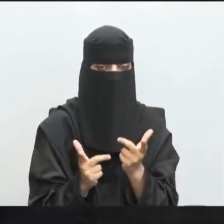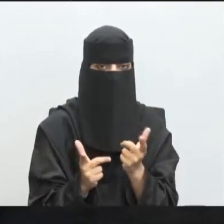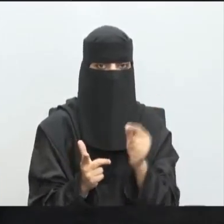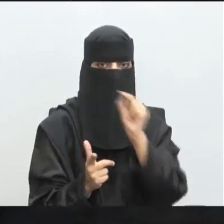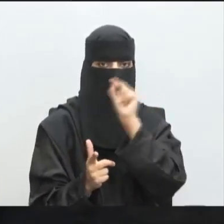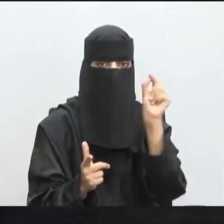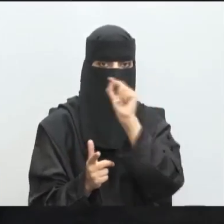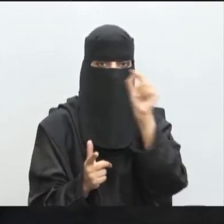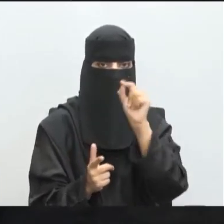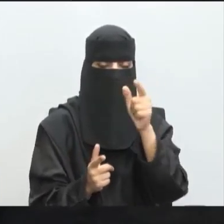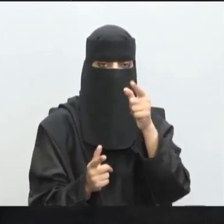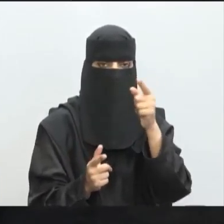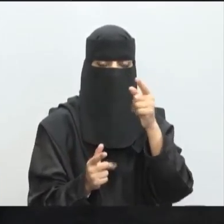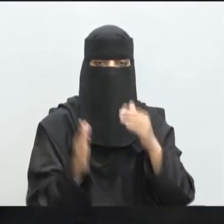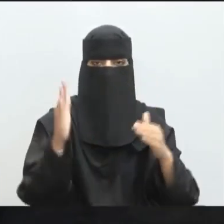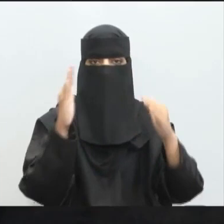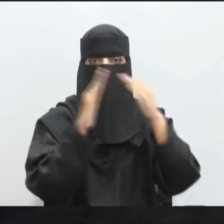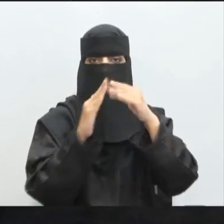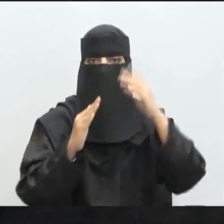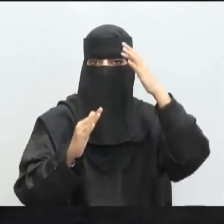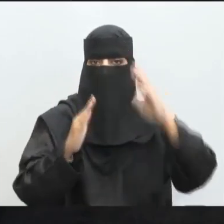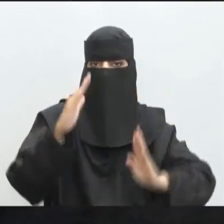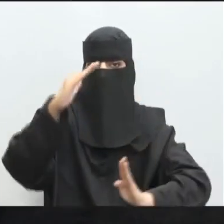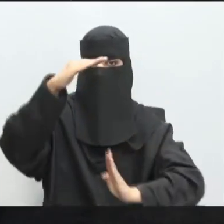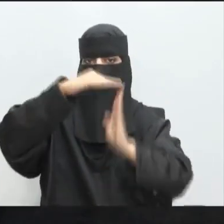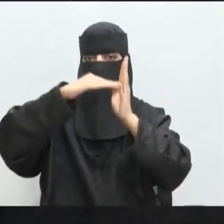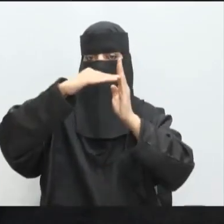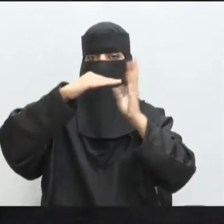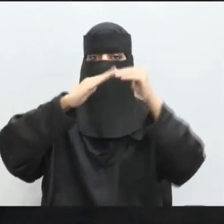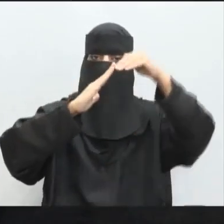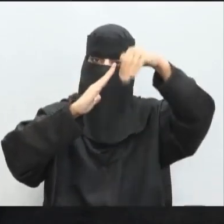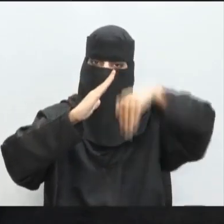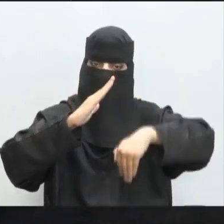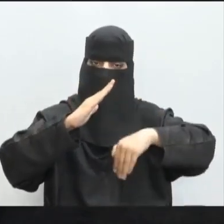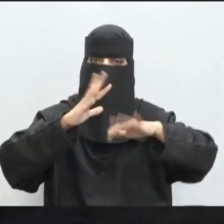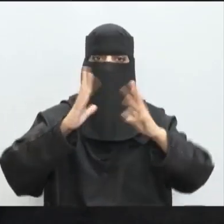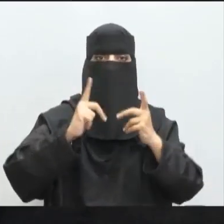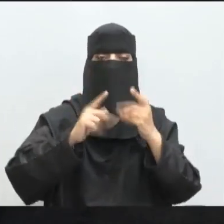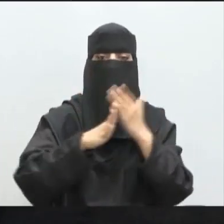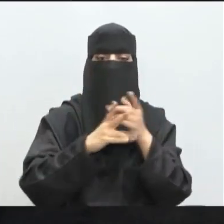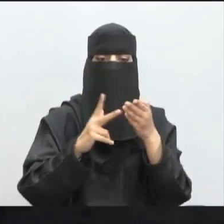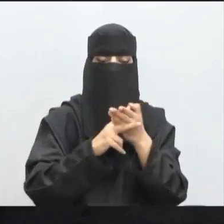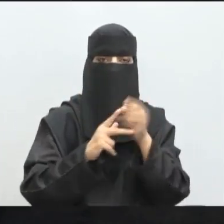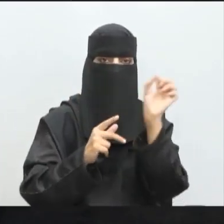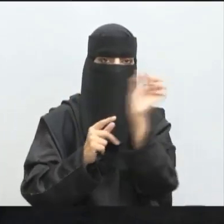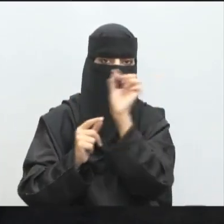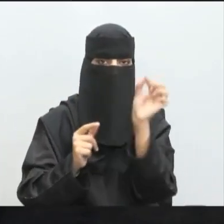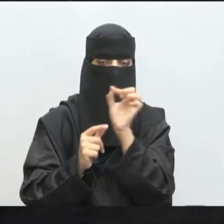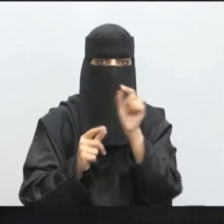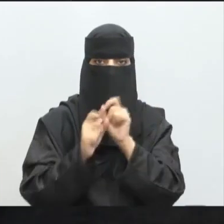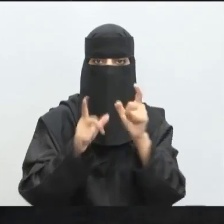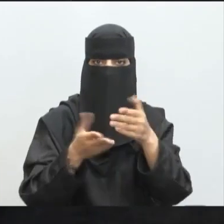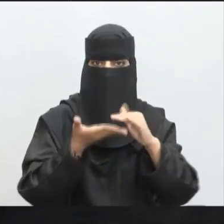تبين لنا شده الارتفاع او الانخفاض في المناطق من خلال خطوط